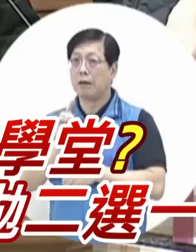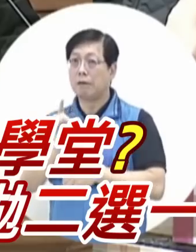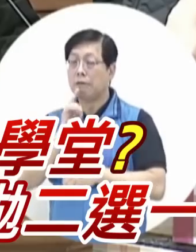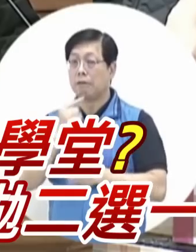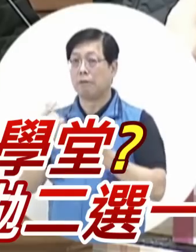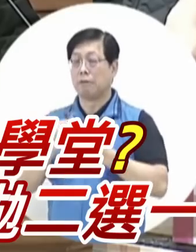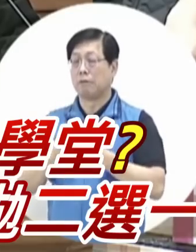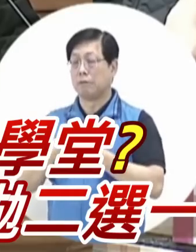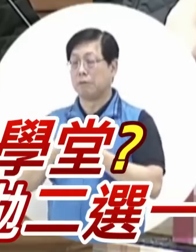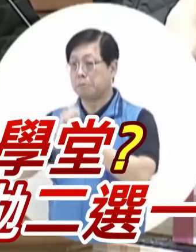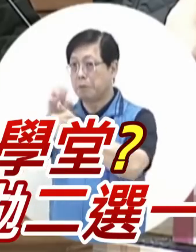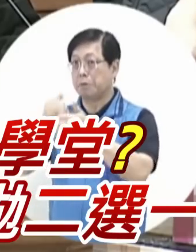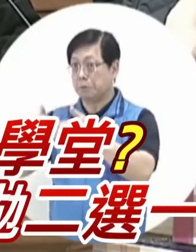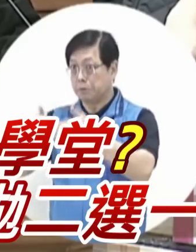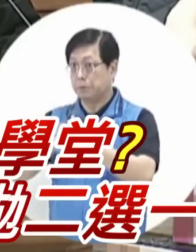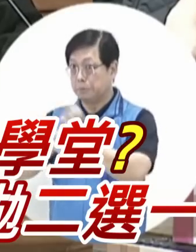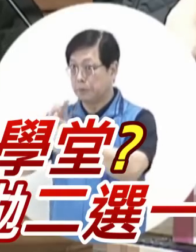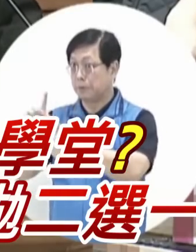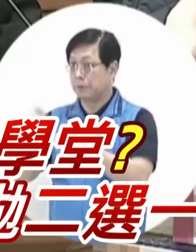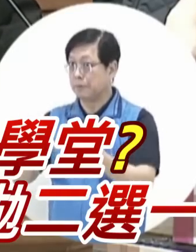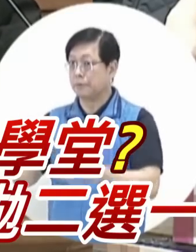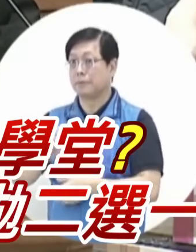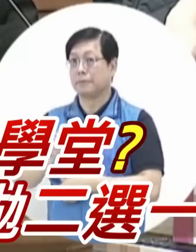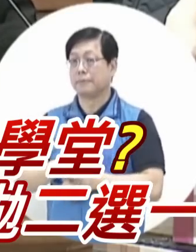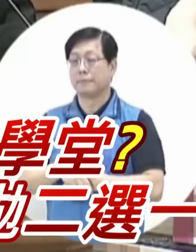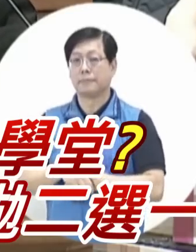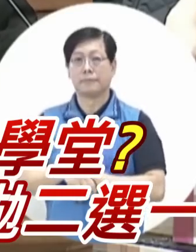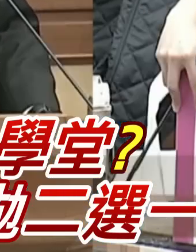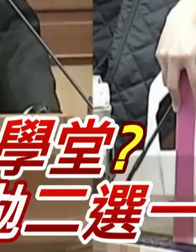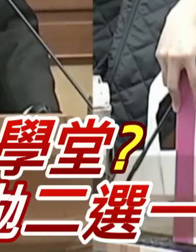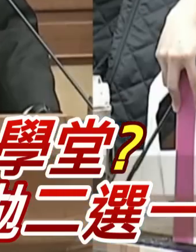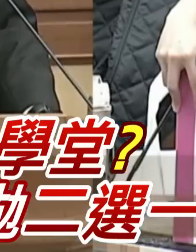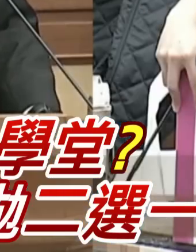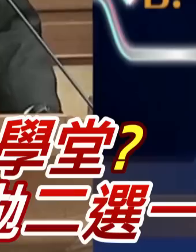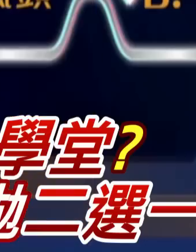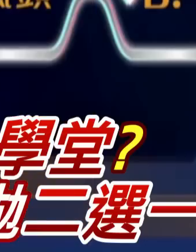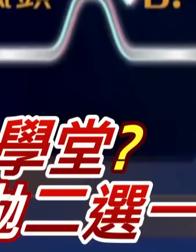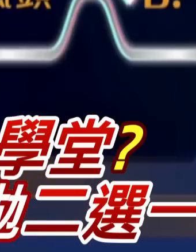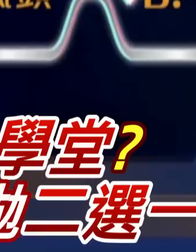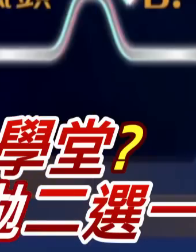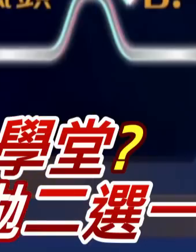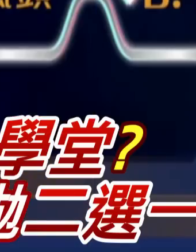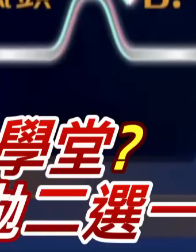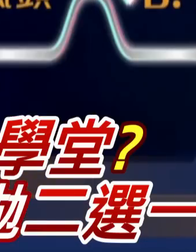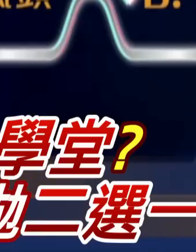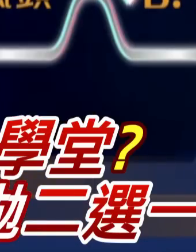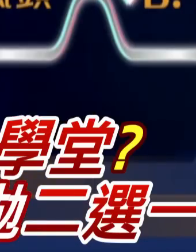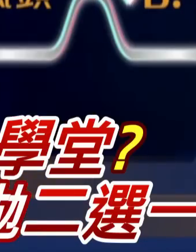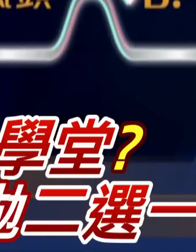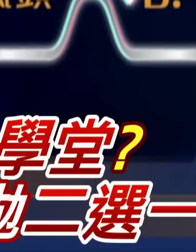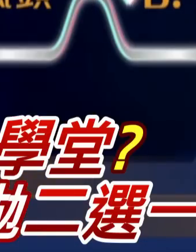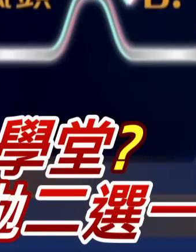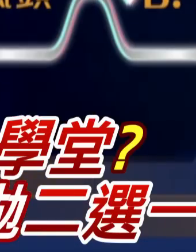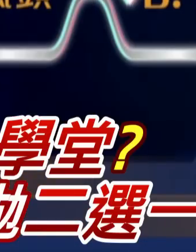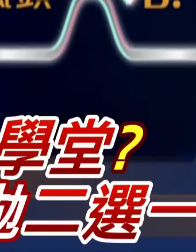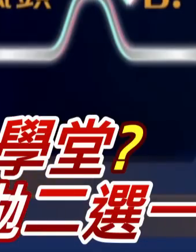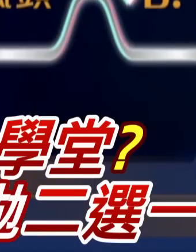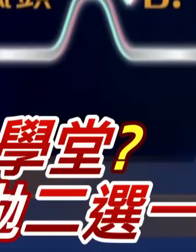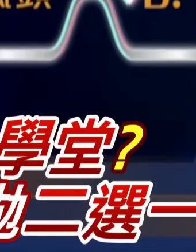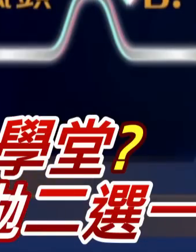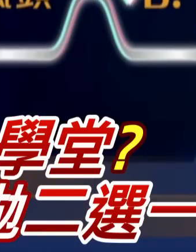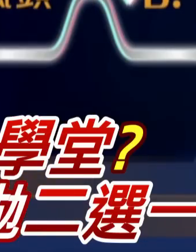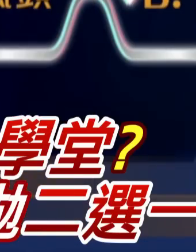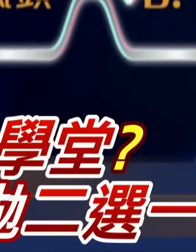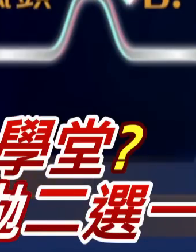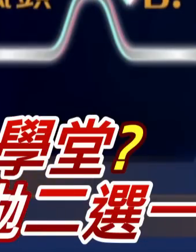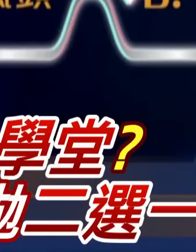中国传递政治讯息？ 你光这个题目哦，我先回答一个。 好，你说。 我